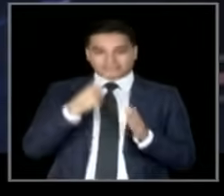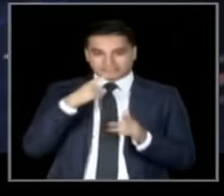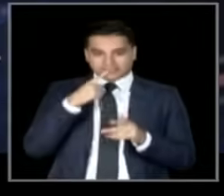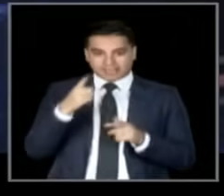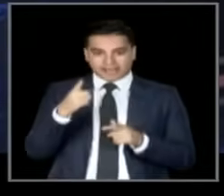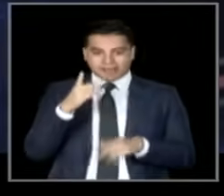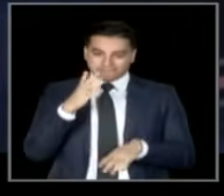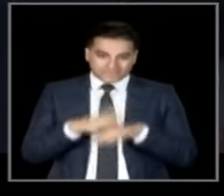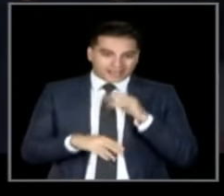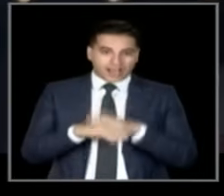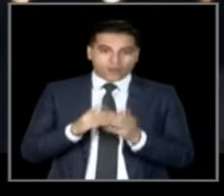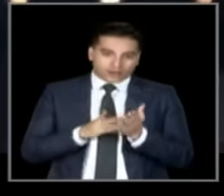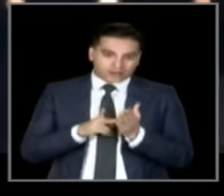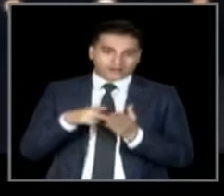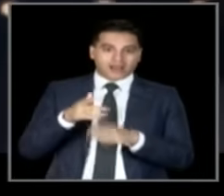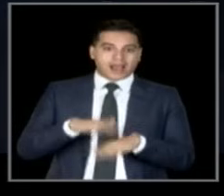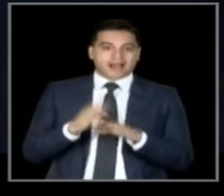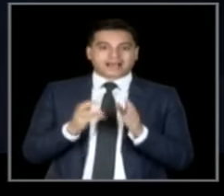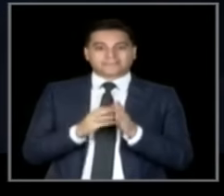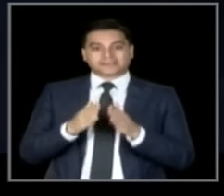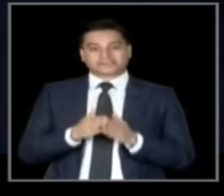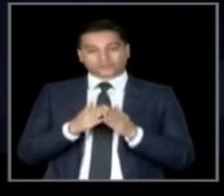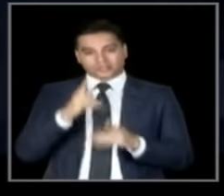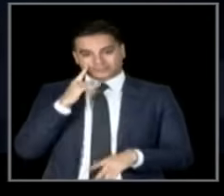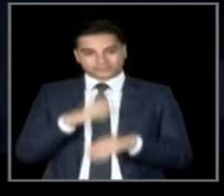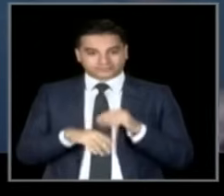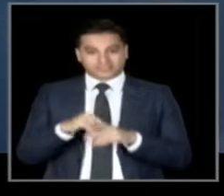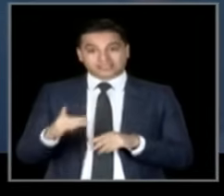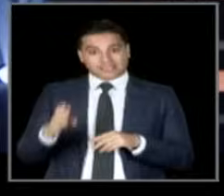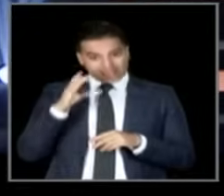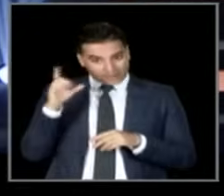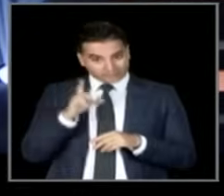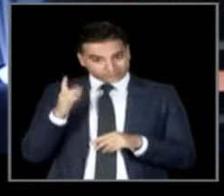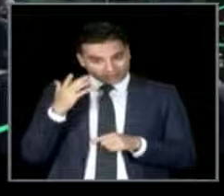اسكندرية بتحاول تلحق بجامعة السويس. إجابة صحيحة.